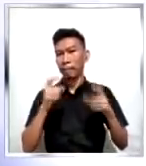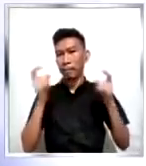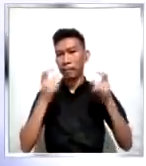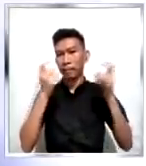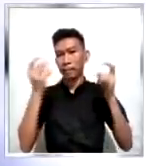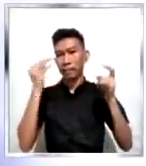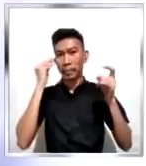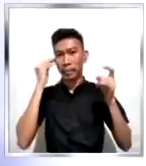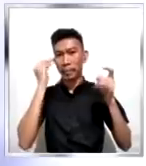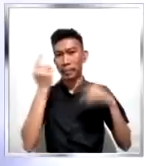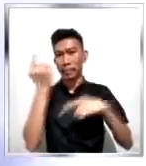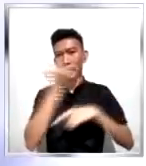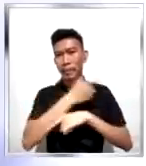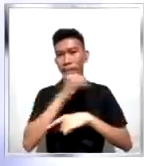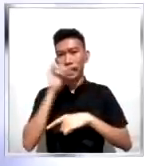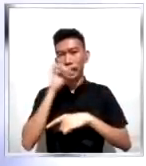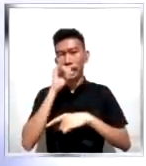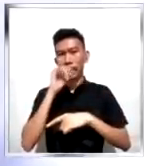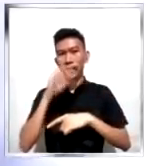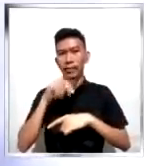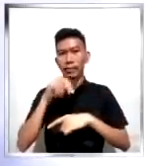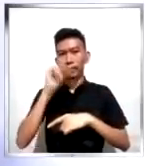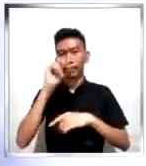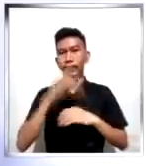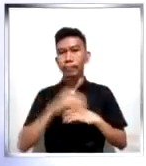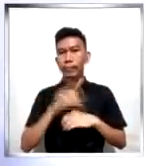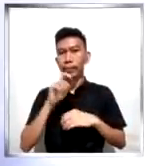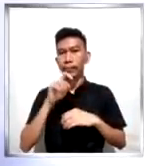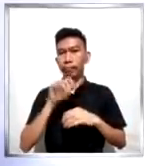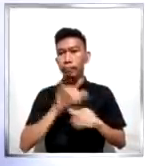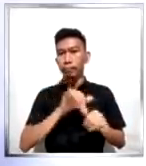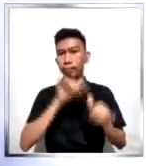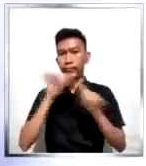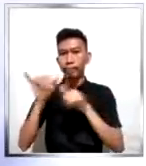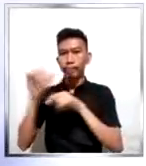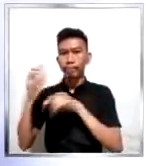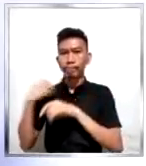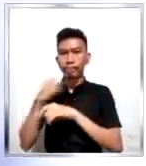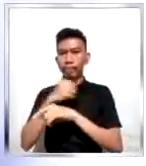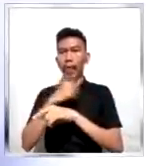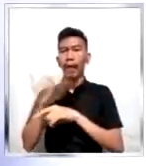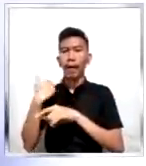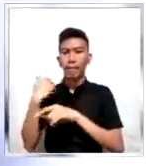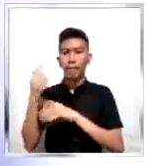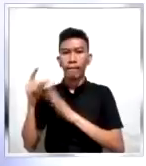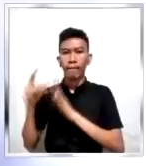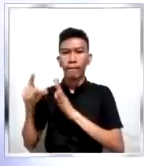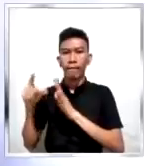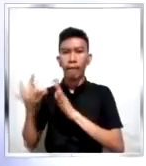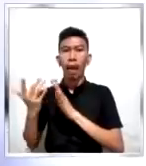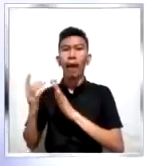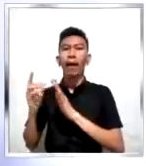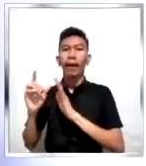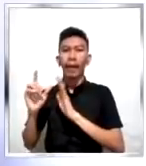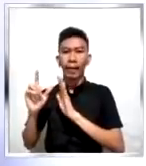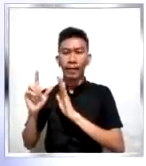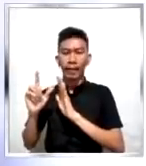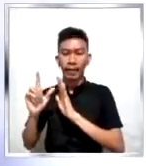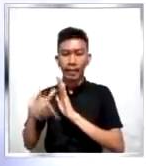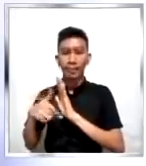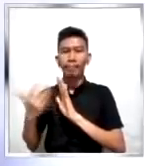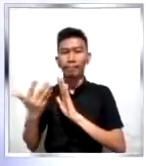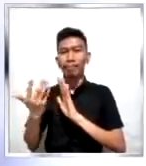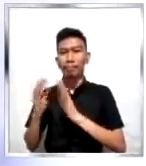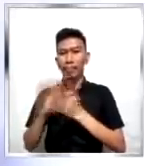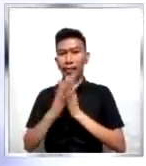itong magkaroon ng kahalintulad na panukala sa Senado bago tuluyang maisabatas. Pero ngayon pa lang, inaalmahan na ito ng ilang